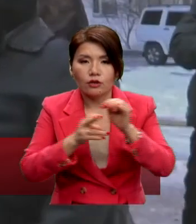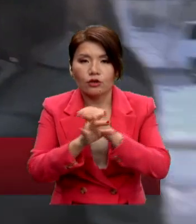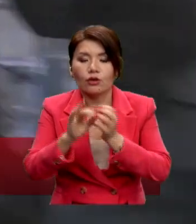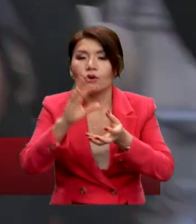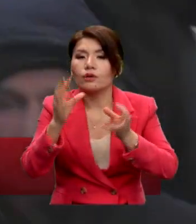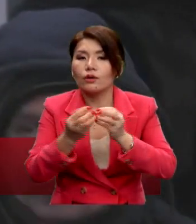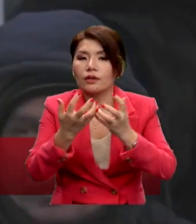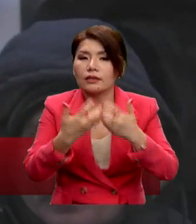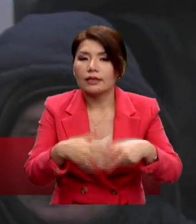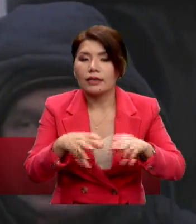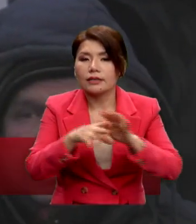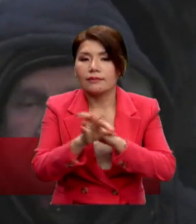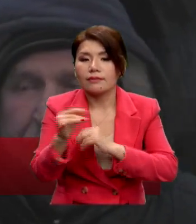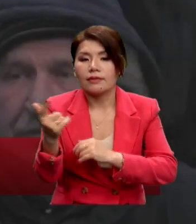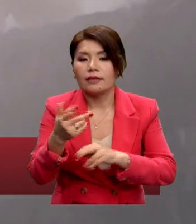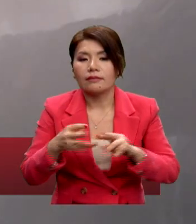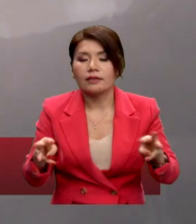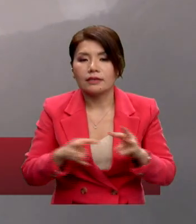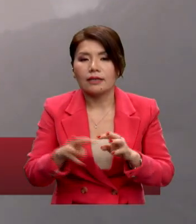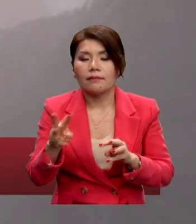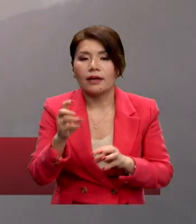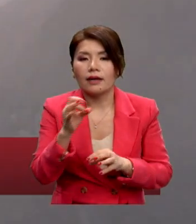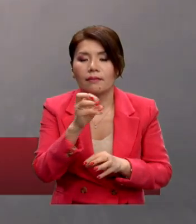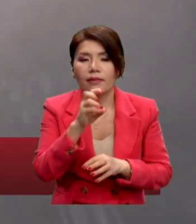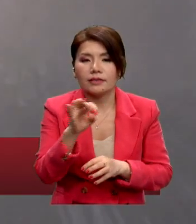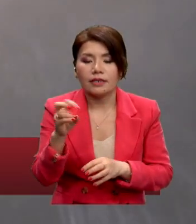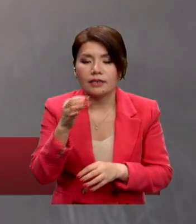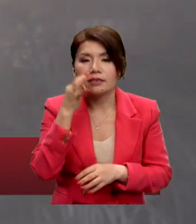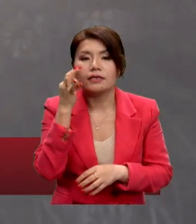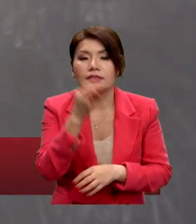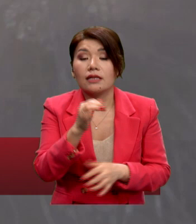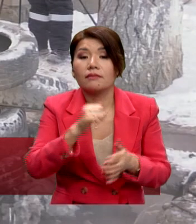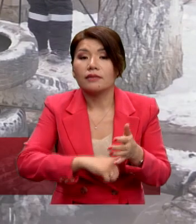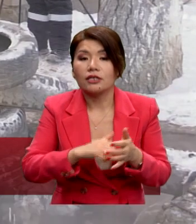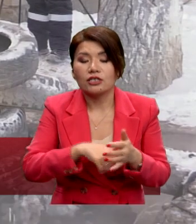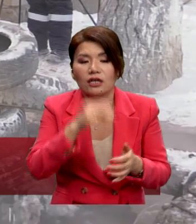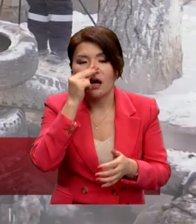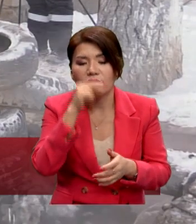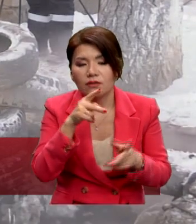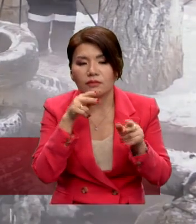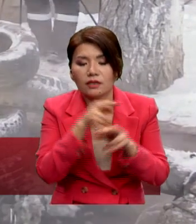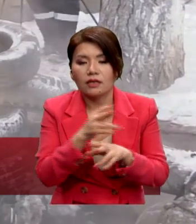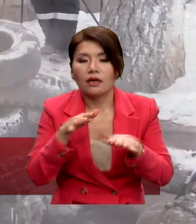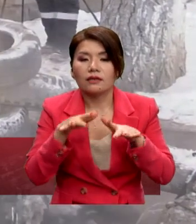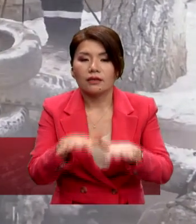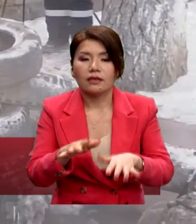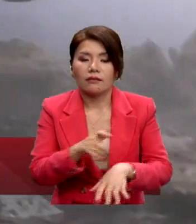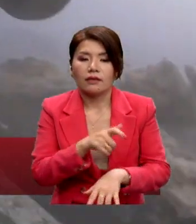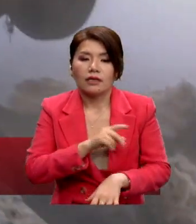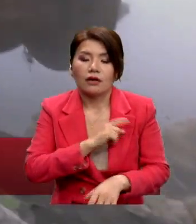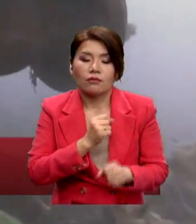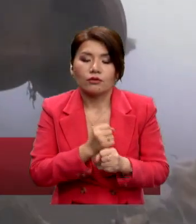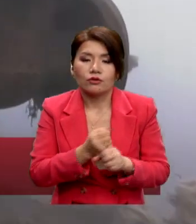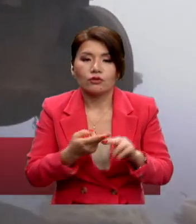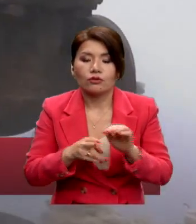итоги расследования, первый заместитель премьер-министра Роман Скляр заявил: «Причина в ошибочных действиях персонала станции».